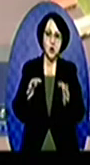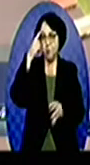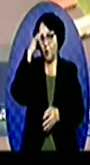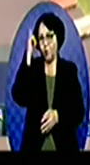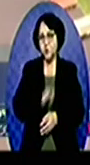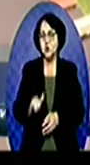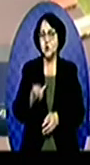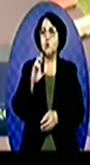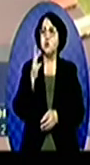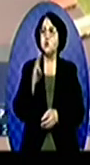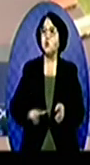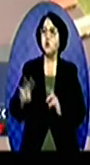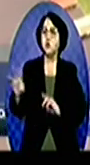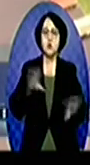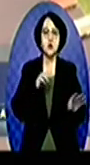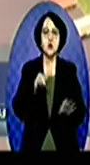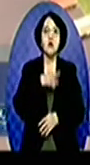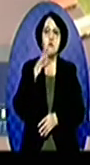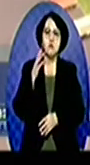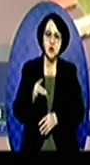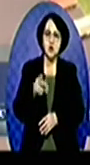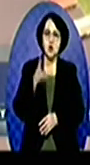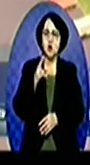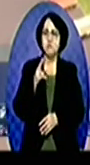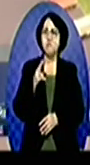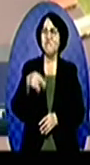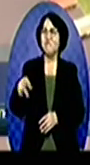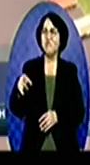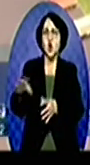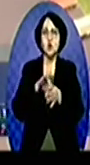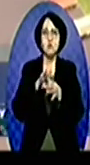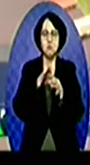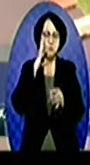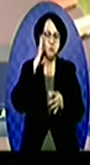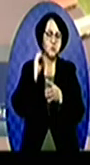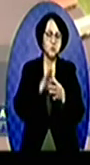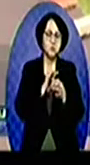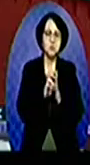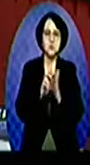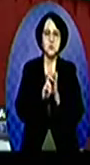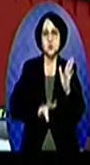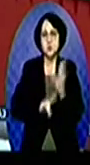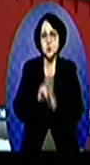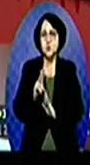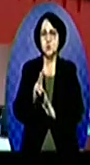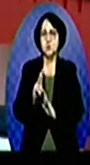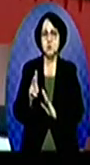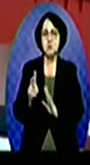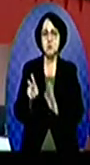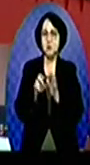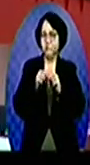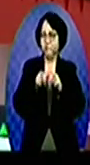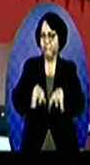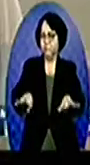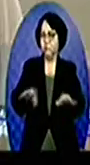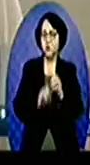бүс нутагтх тээврийн коридоруудтай хамтран ажиллах таатай боломжийг бүрдүүлэх садлаа мөчөр бий болж байгаа маа. Нэгдүгээрт